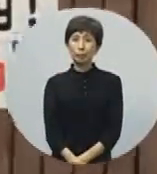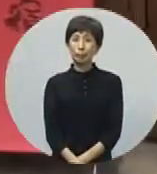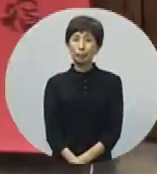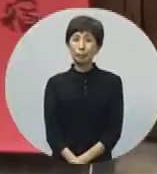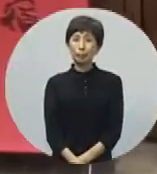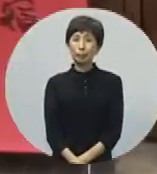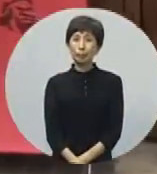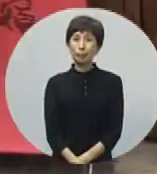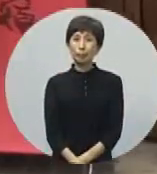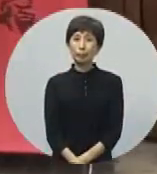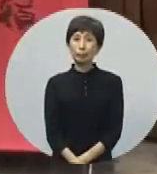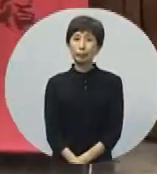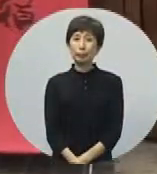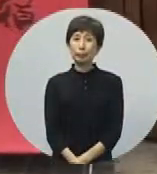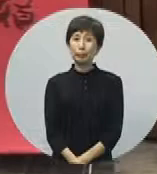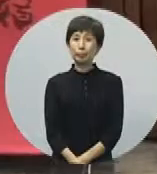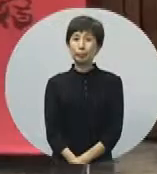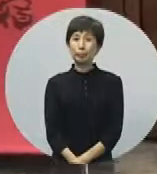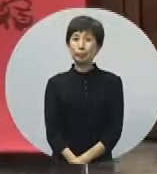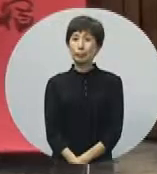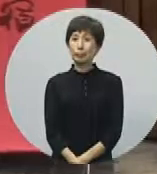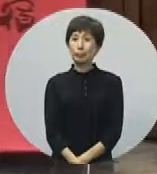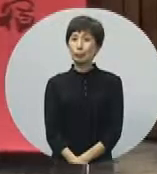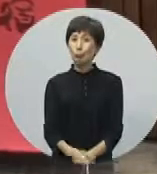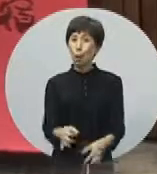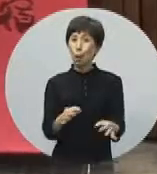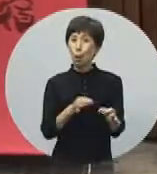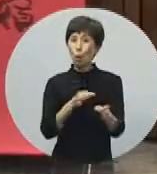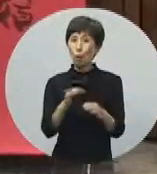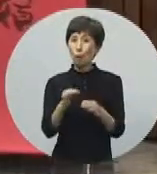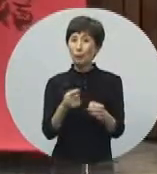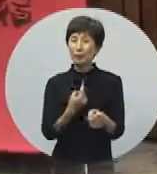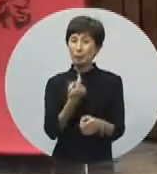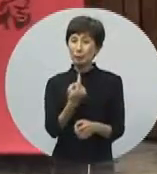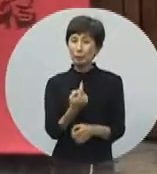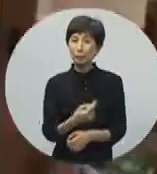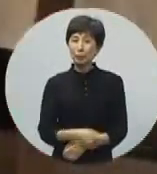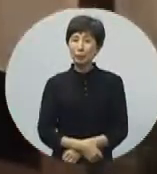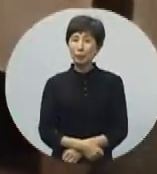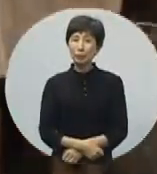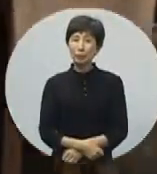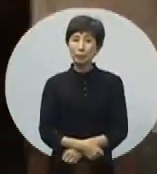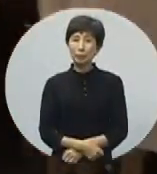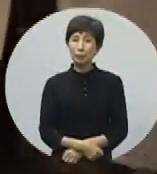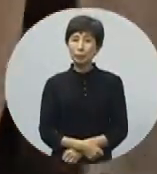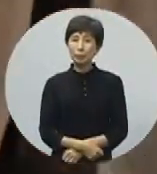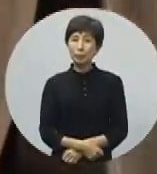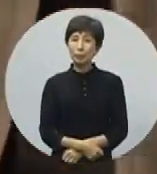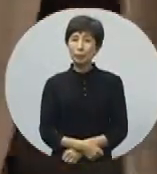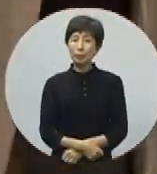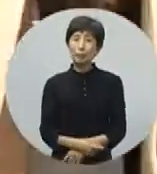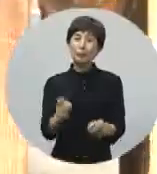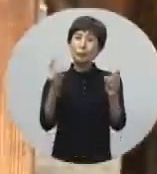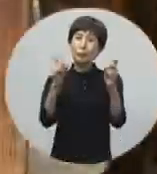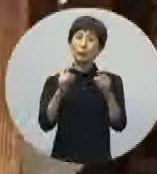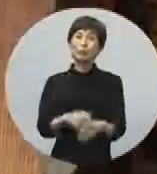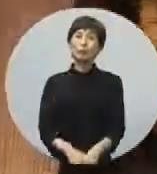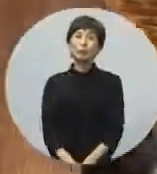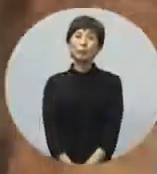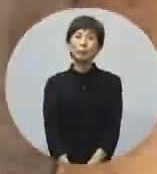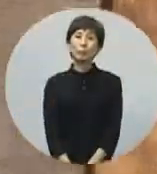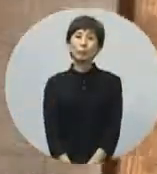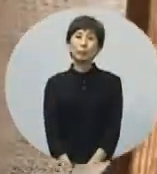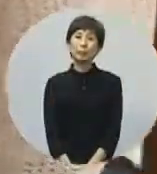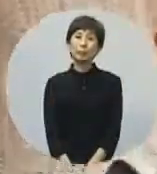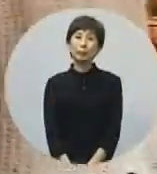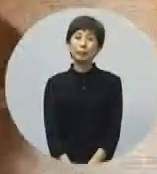ました。 早速お店を訪ねてみることに。 すいません、こんにちは。 こんに